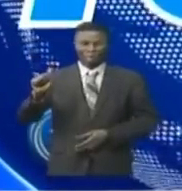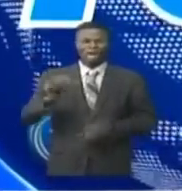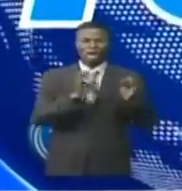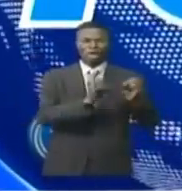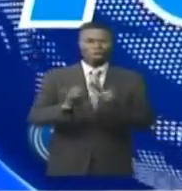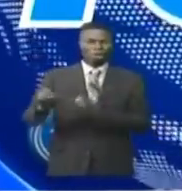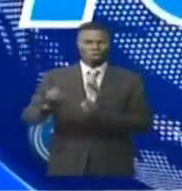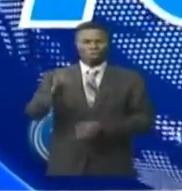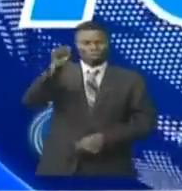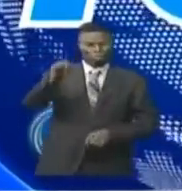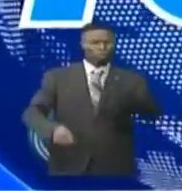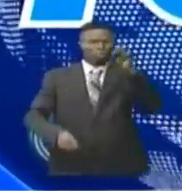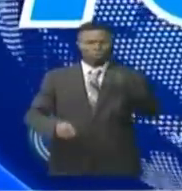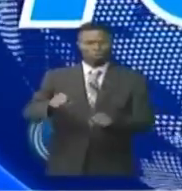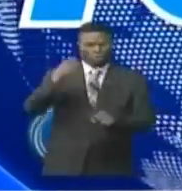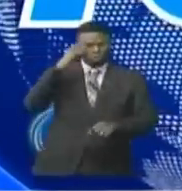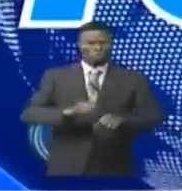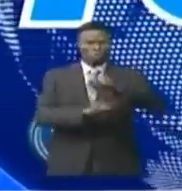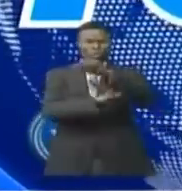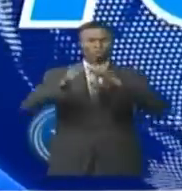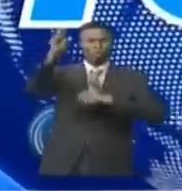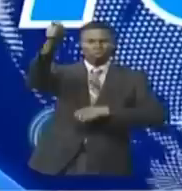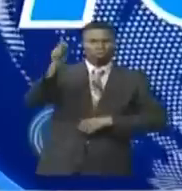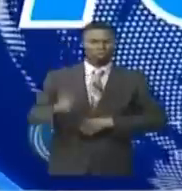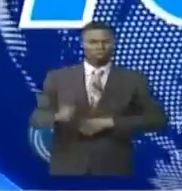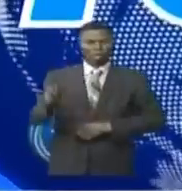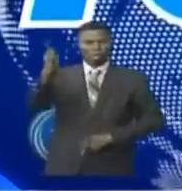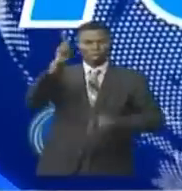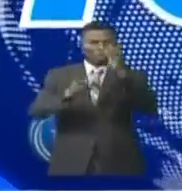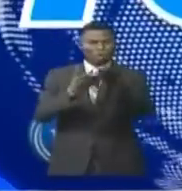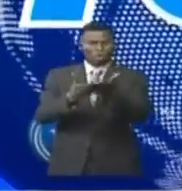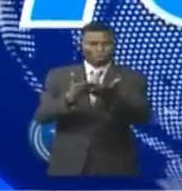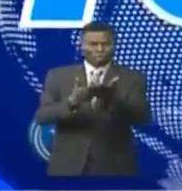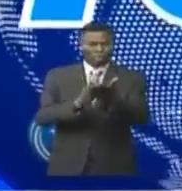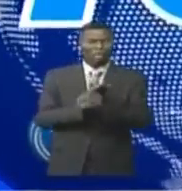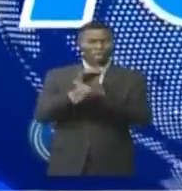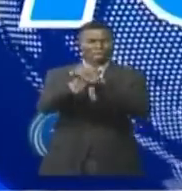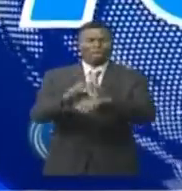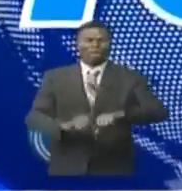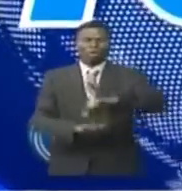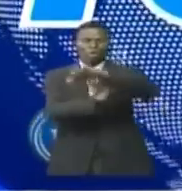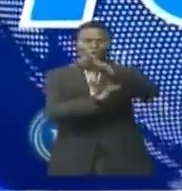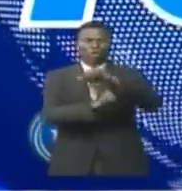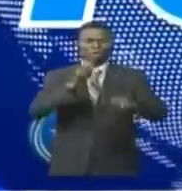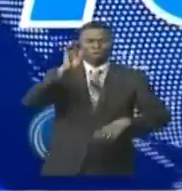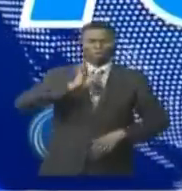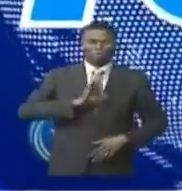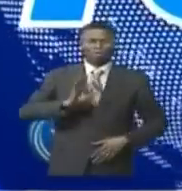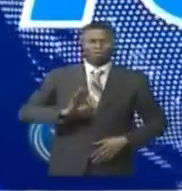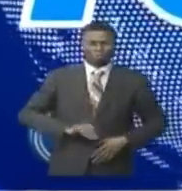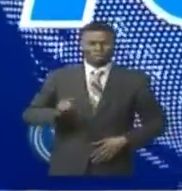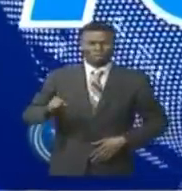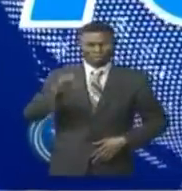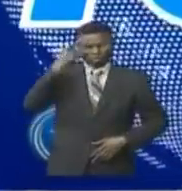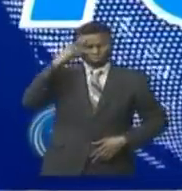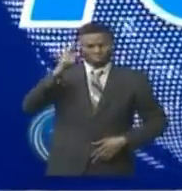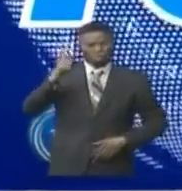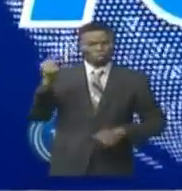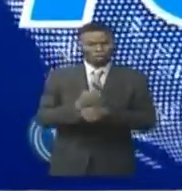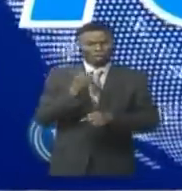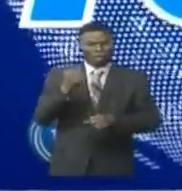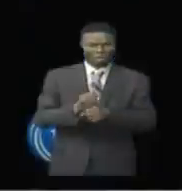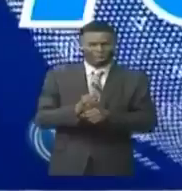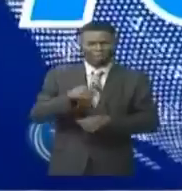organisé une marche de soutien en Fardessé. Les habitants de ce territoire réitèrent également leur soutien au chef de l'État, Félix Antoine Tshisekedi-Chilombo, nous